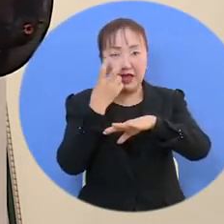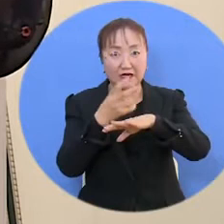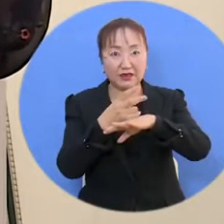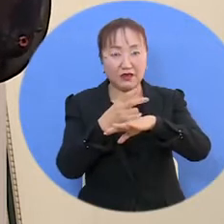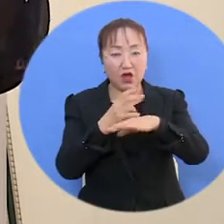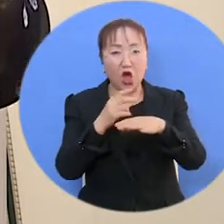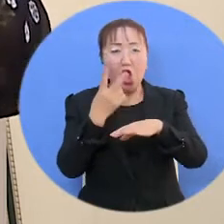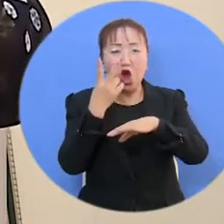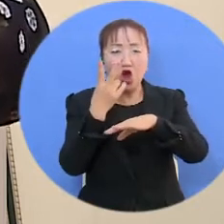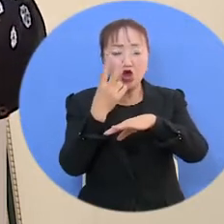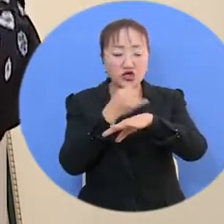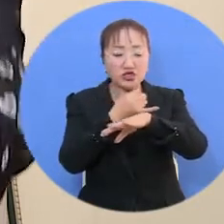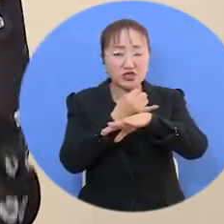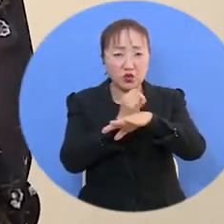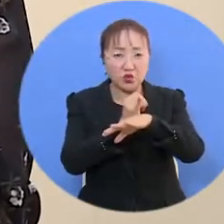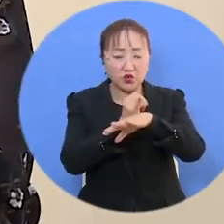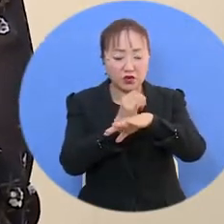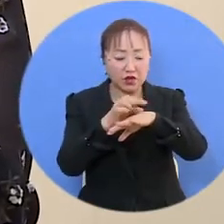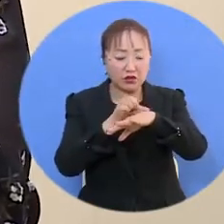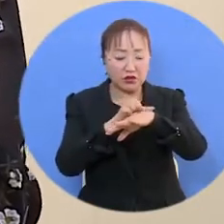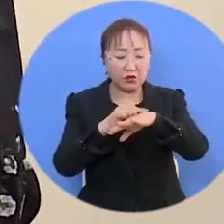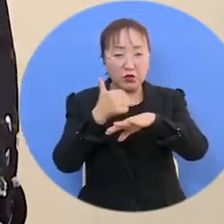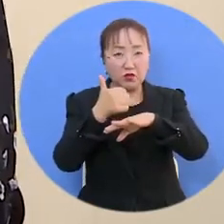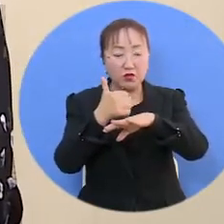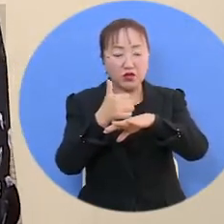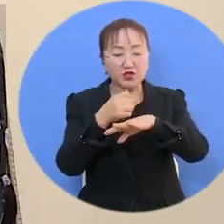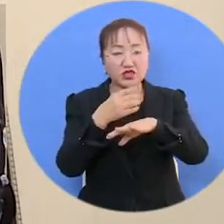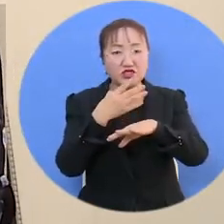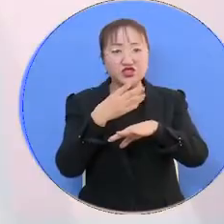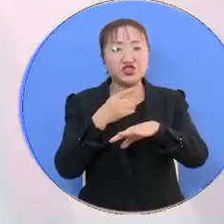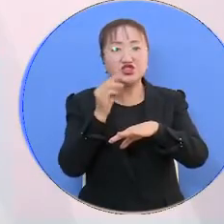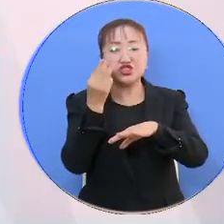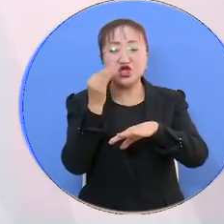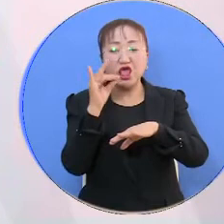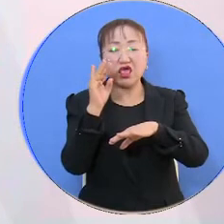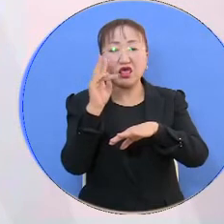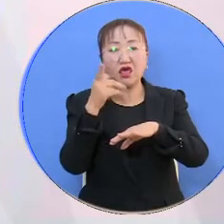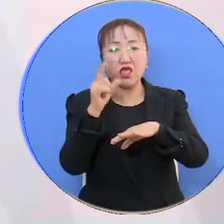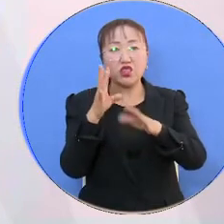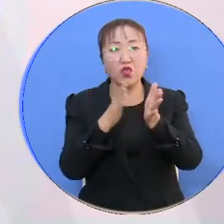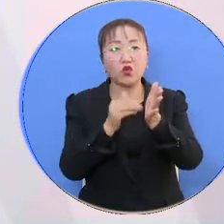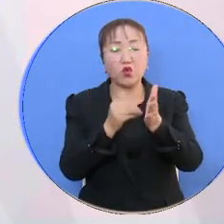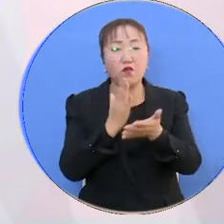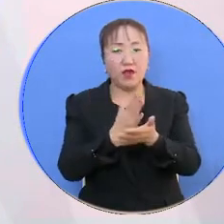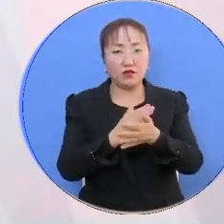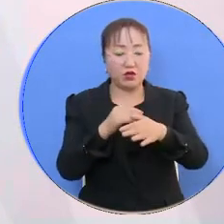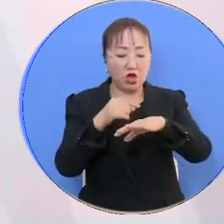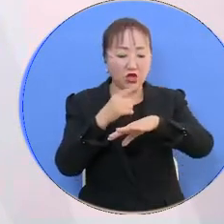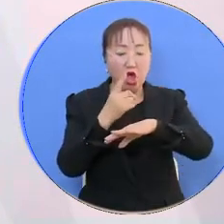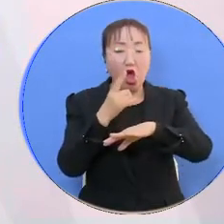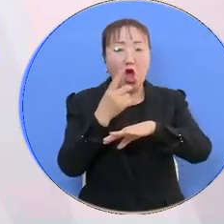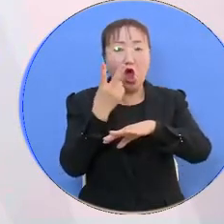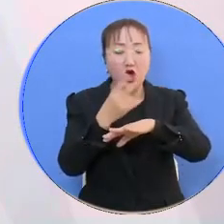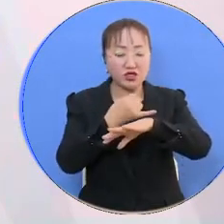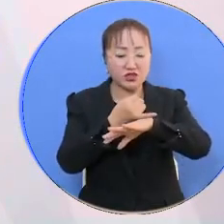2 секундын хугацаанд хэмжээндээ орвол шингэн тутсан гэж үздэг. Арьс 2 секунд түүнээс дээш хугацаанд одоо хэвэндээ